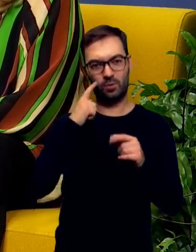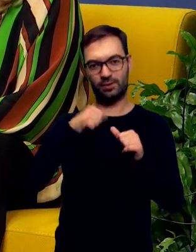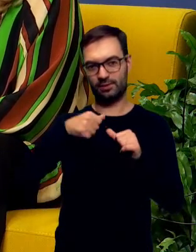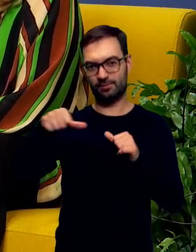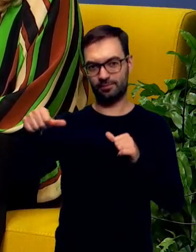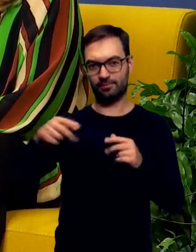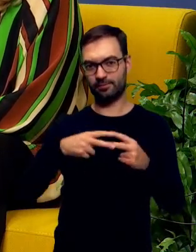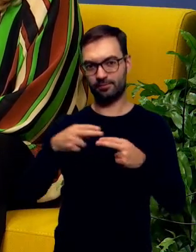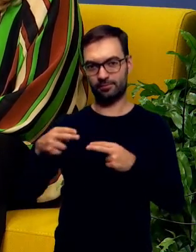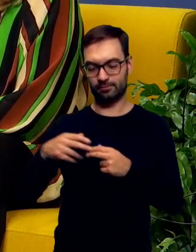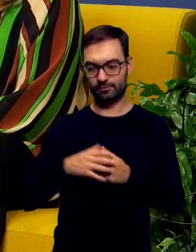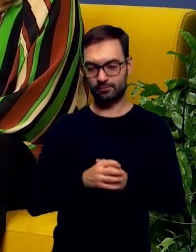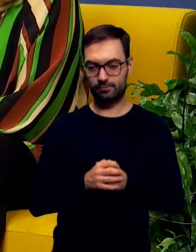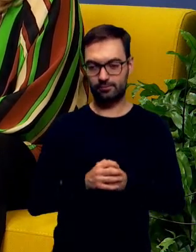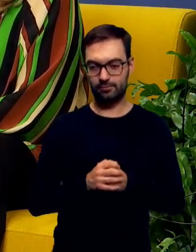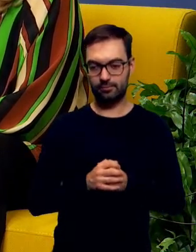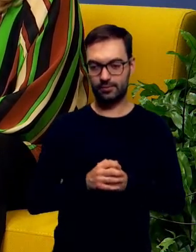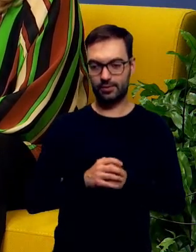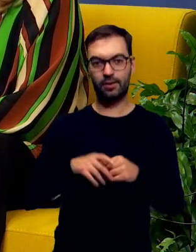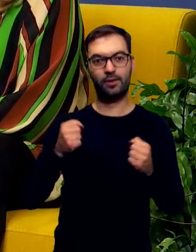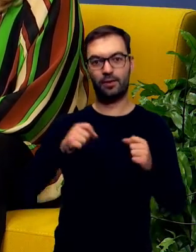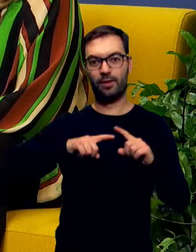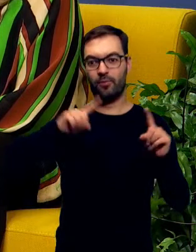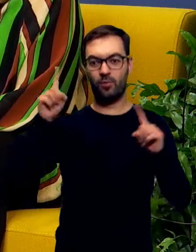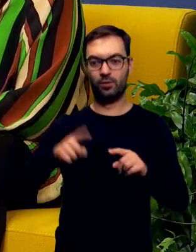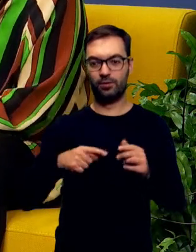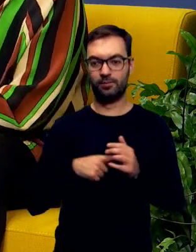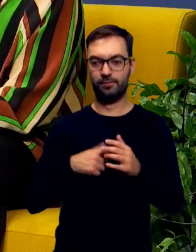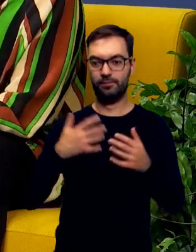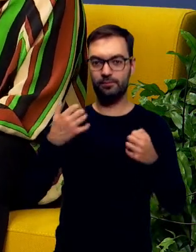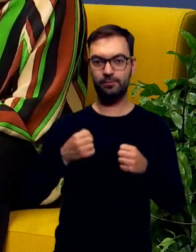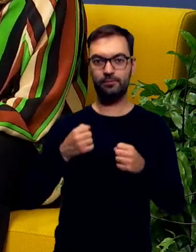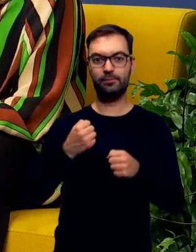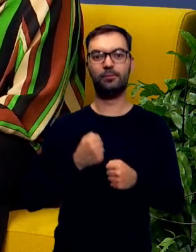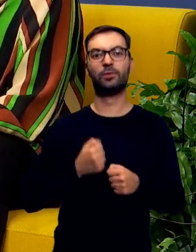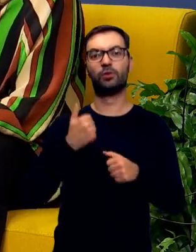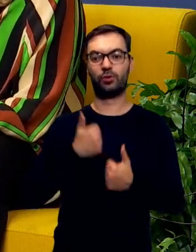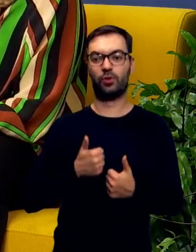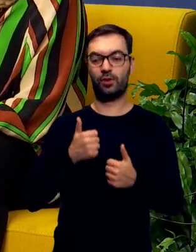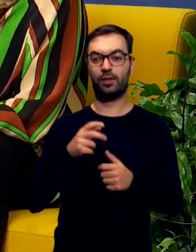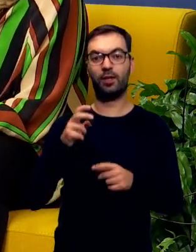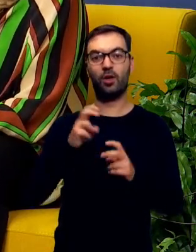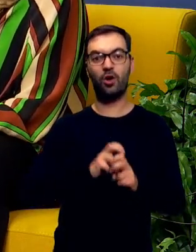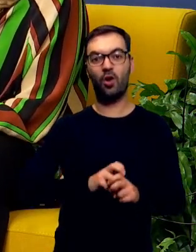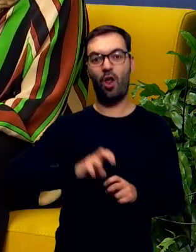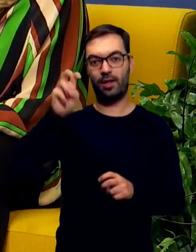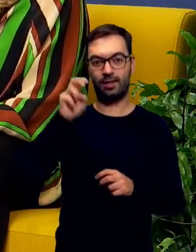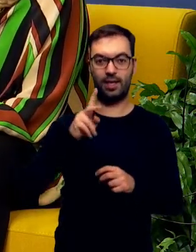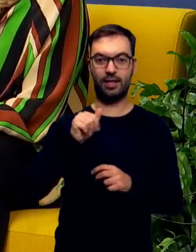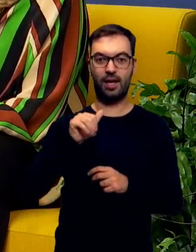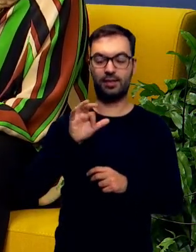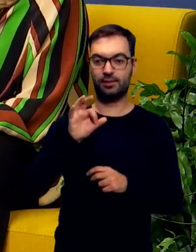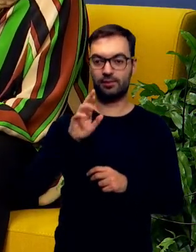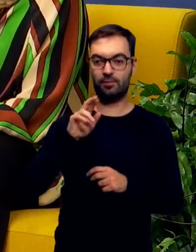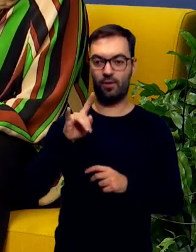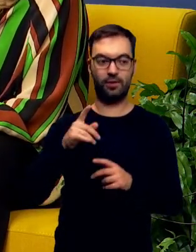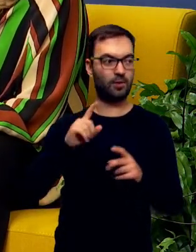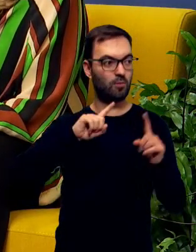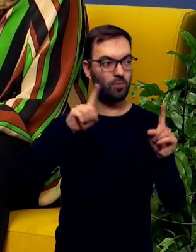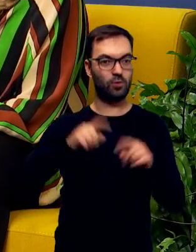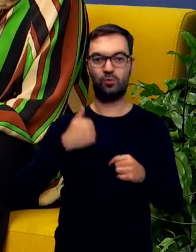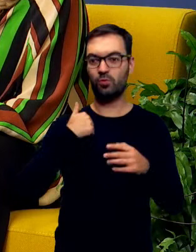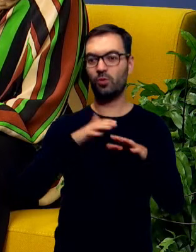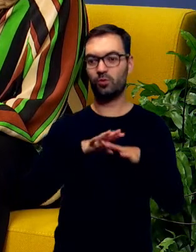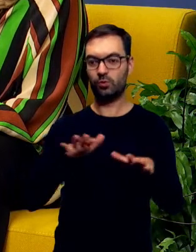tygodnia, kiedy potężne wyładowanie unieruchomiło kolejkę na Kasprowy Wierch. Także tych burz naprawdę było